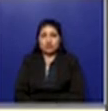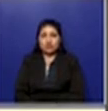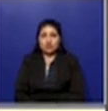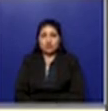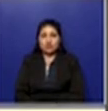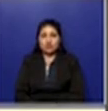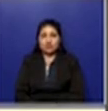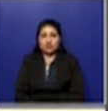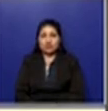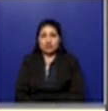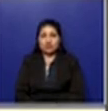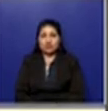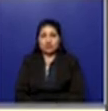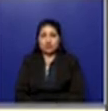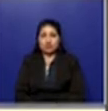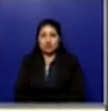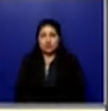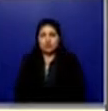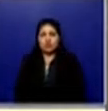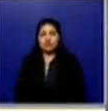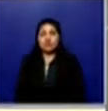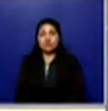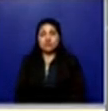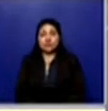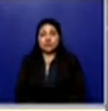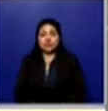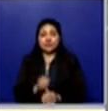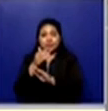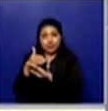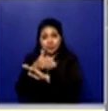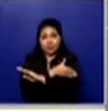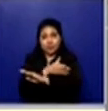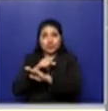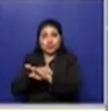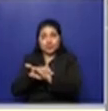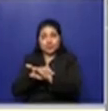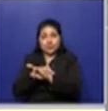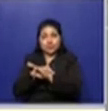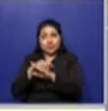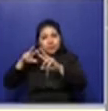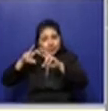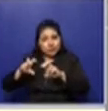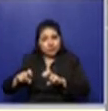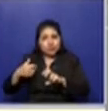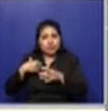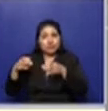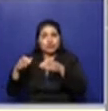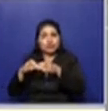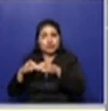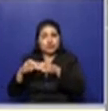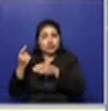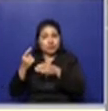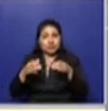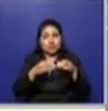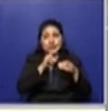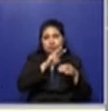ก่อนอื่นผมเรียนว่าเราได้มีการศึกษาเรื่องนี้ทั้งสองคณะนะครับในการศึกษาเรามี